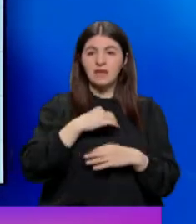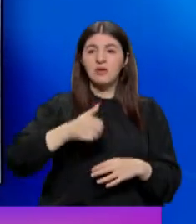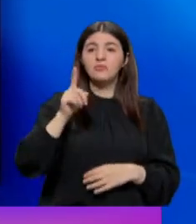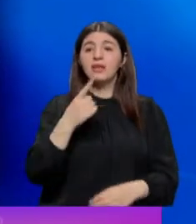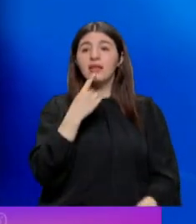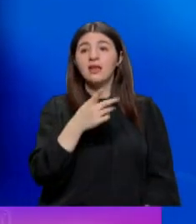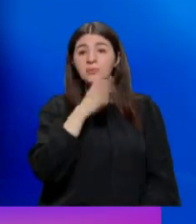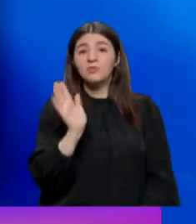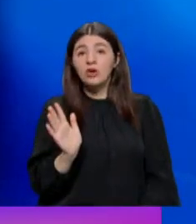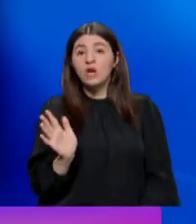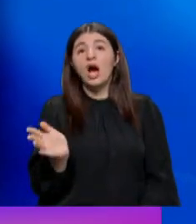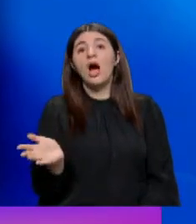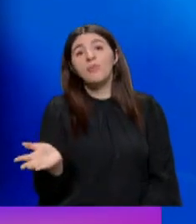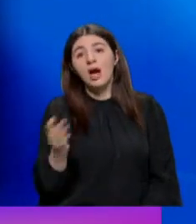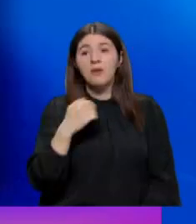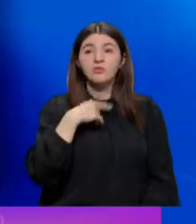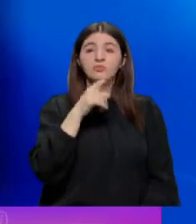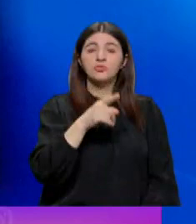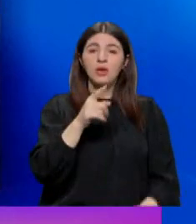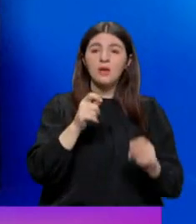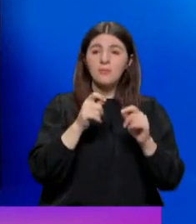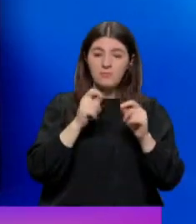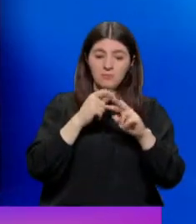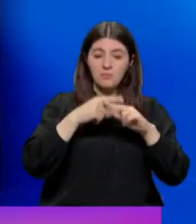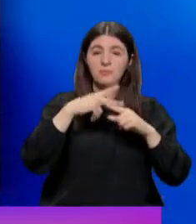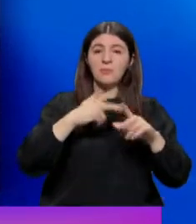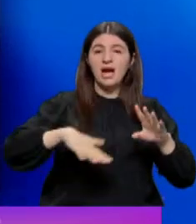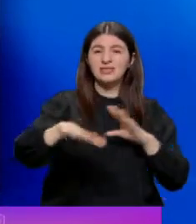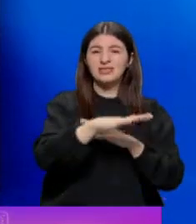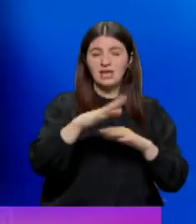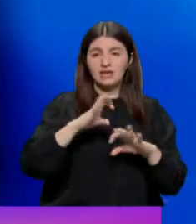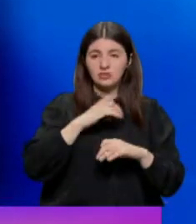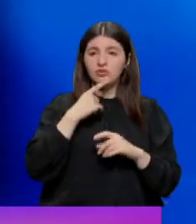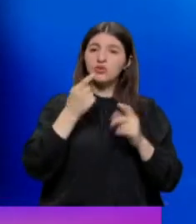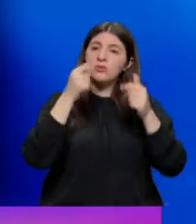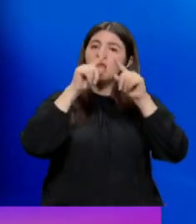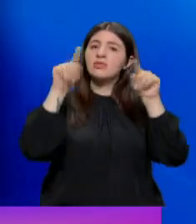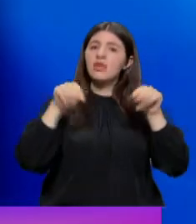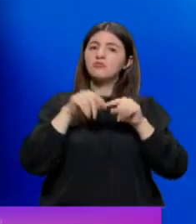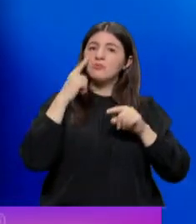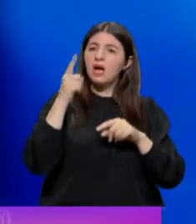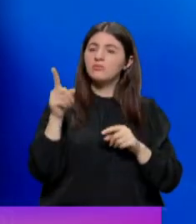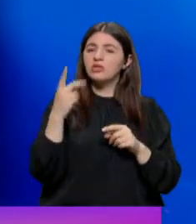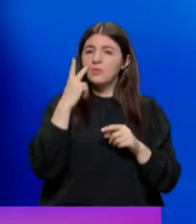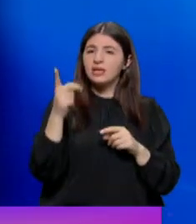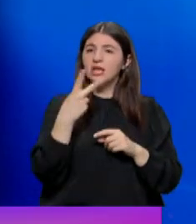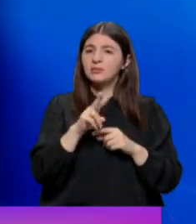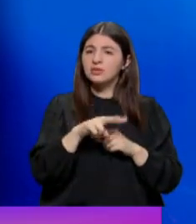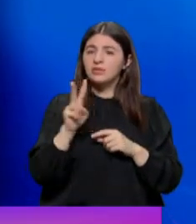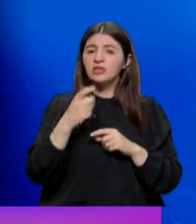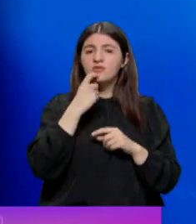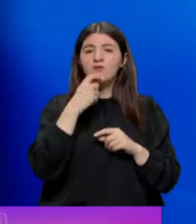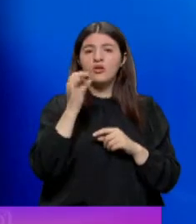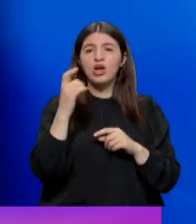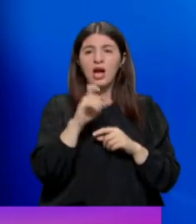ne der bilmiyoruz ama biz buna baz etkisi diyoruz. Şöyle bir tabloya bakalım mı İrfan? İşte 2022